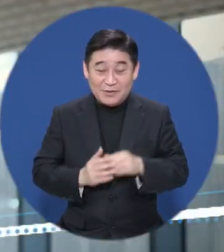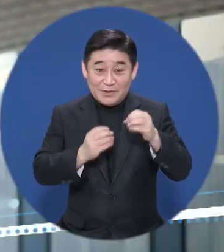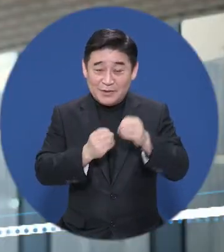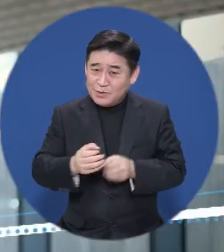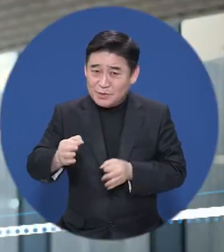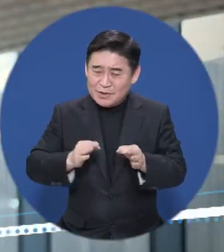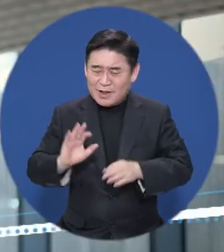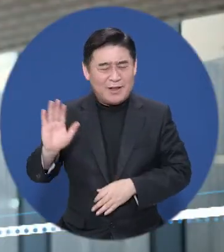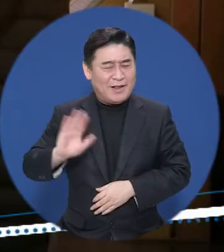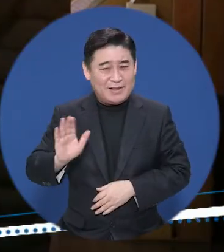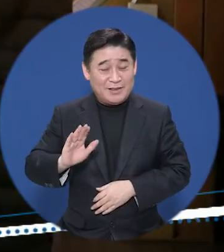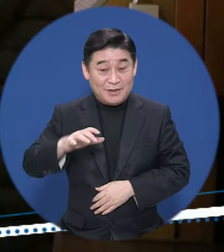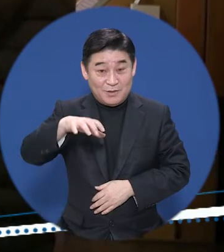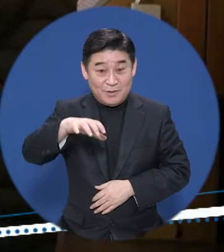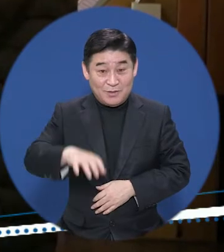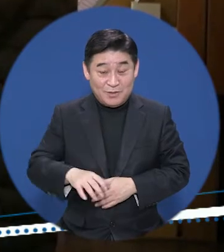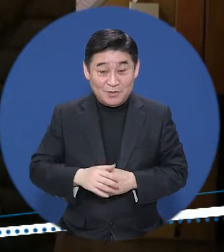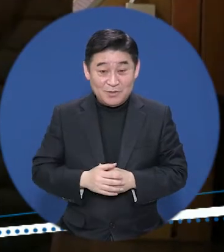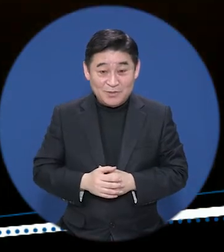전통시장도 아닌 그곳.